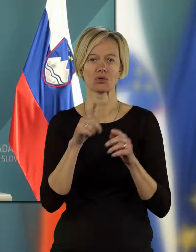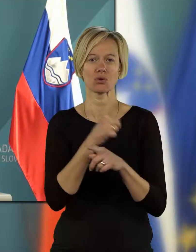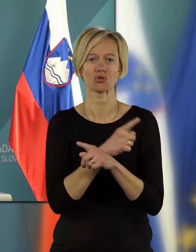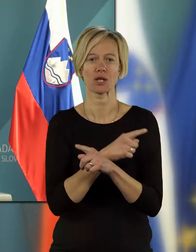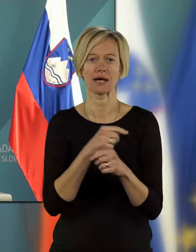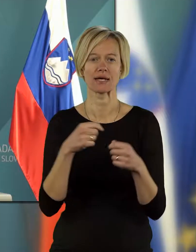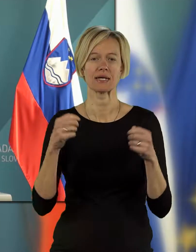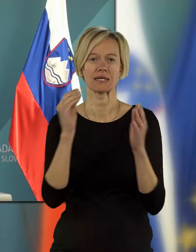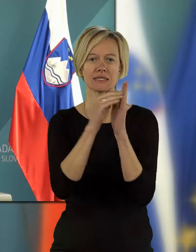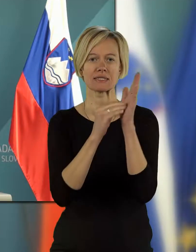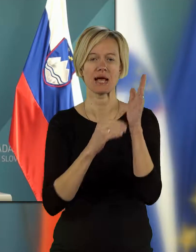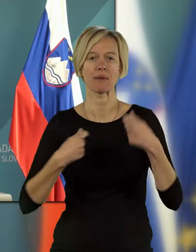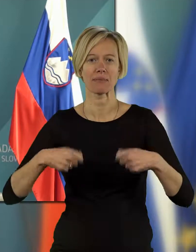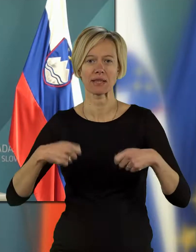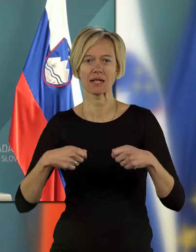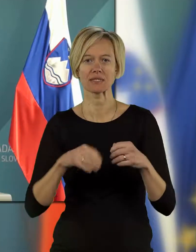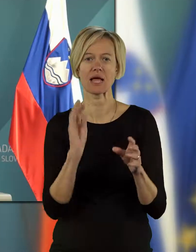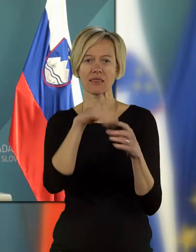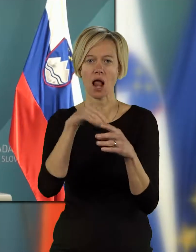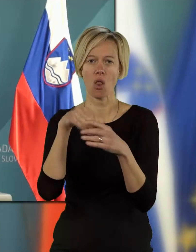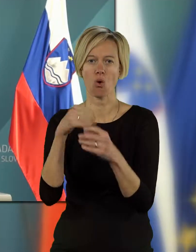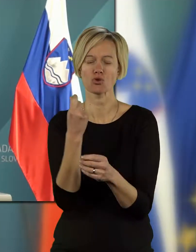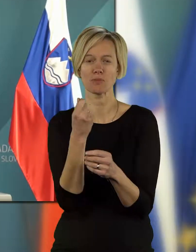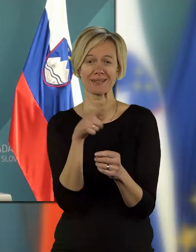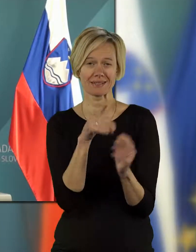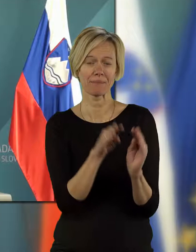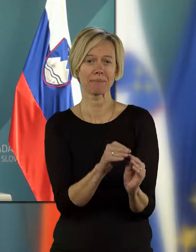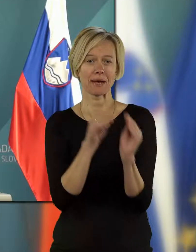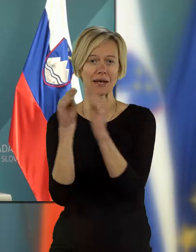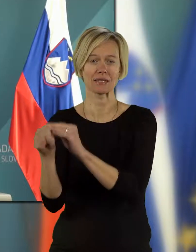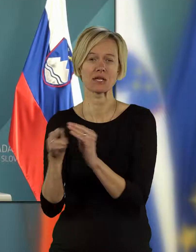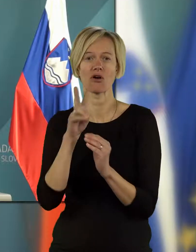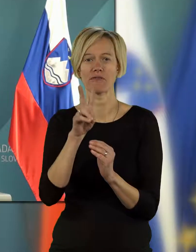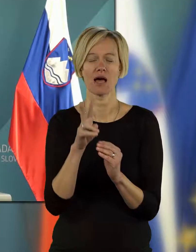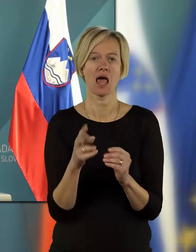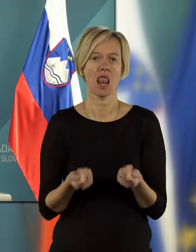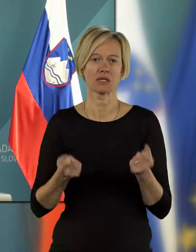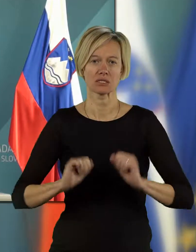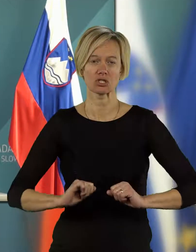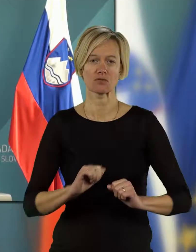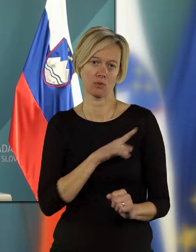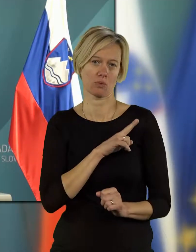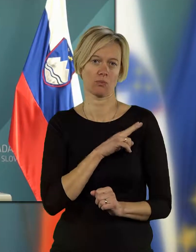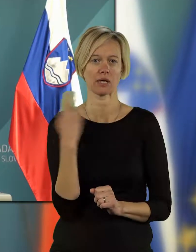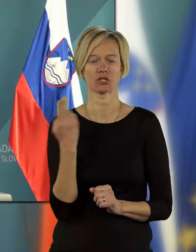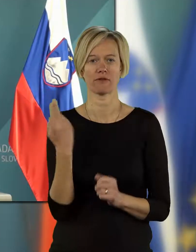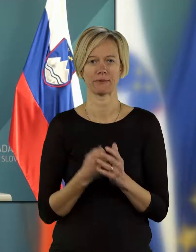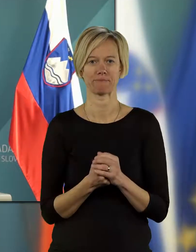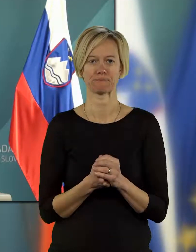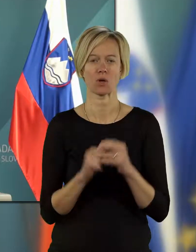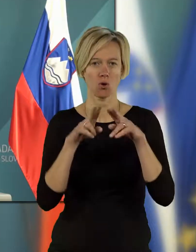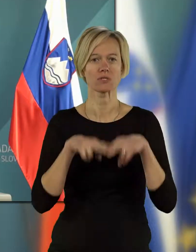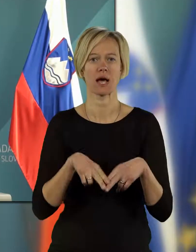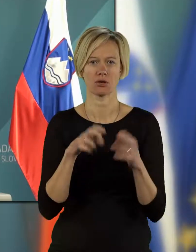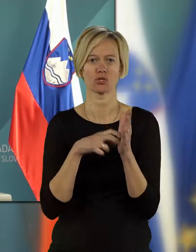seznam kapitalskih naložb, ki se prenesejo v lastništvo Republike